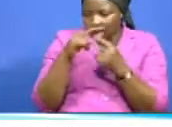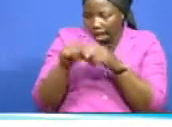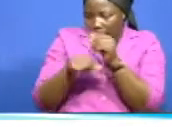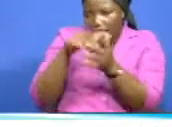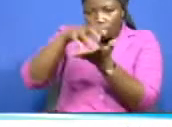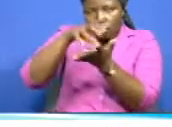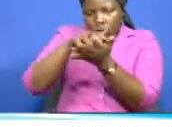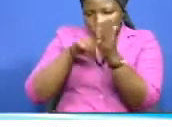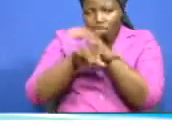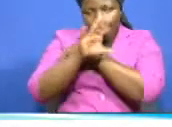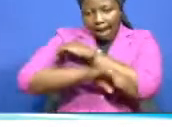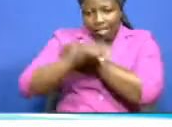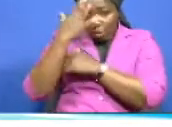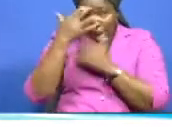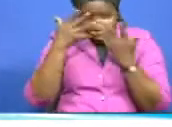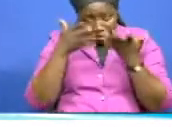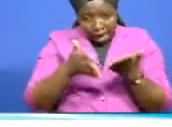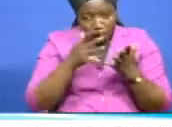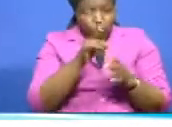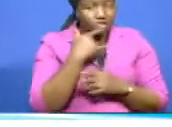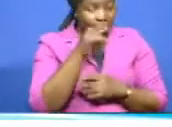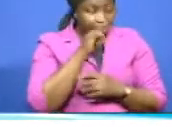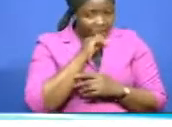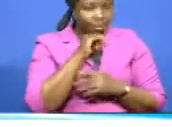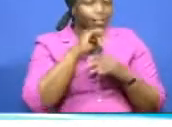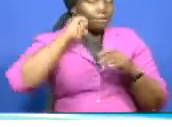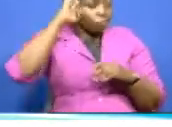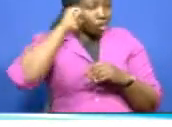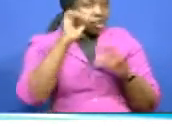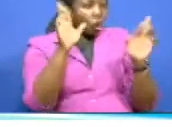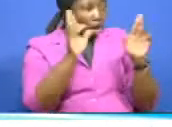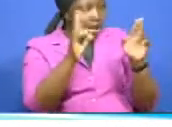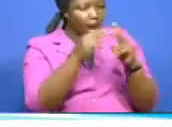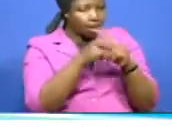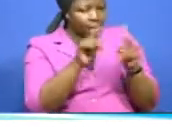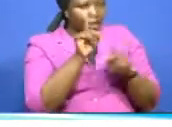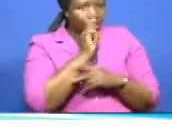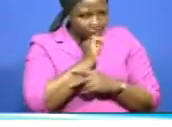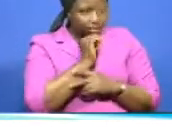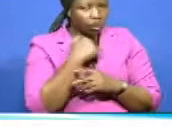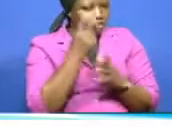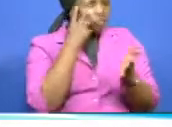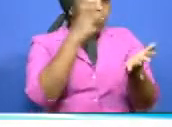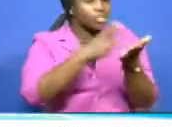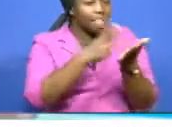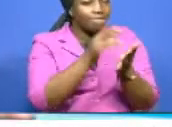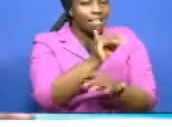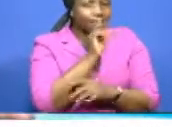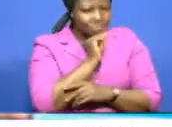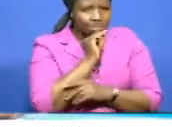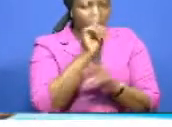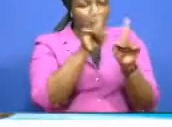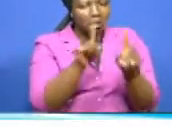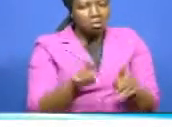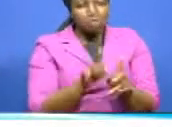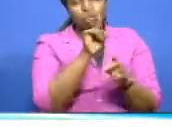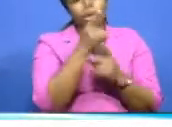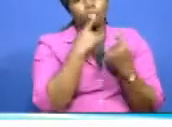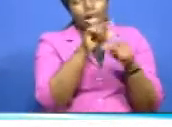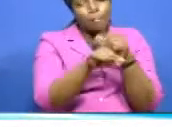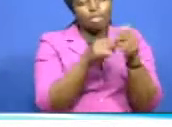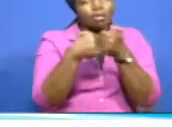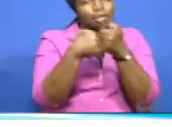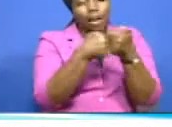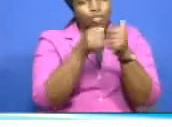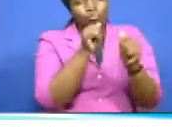ilivyo, ikizingatiwa kwamba sasa hivi umesema ya kwamba siasa tayari zimeng'oa nanga na tumeshuhudia hivyo, na ulikuwa unazungumza kuhusiana na changamoto